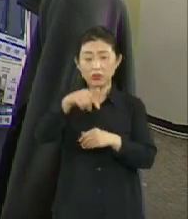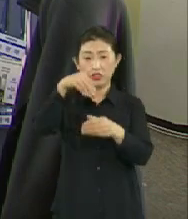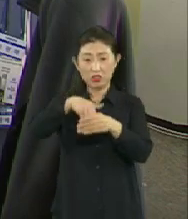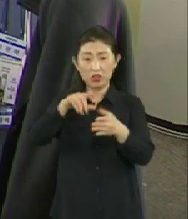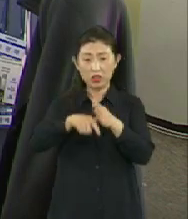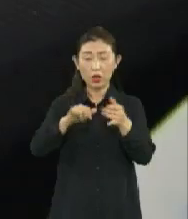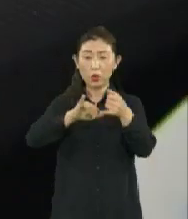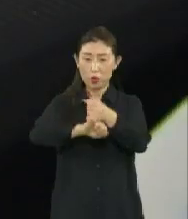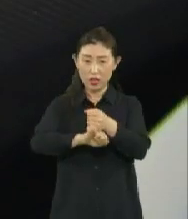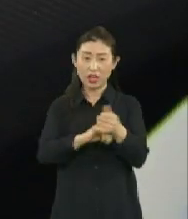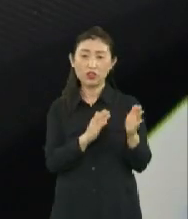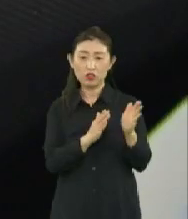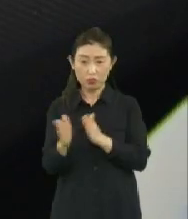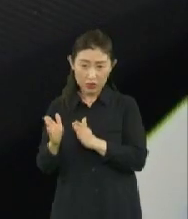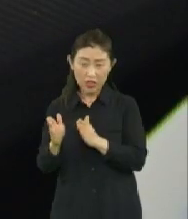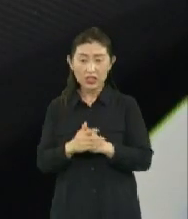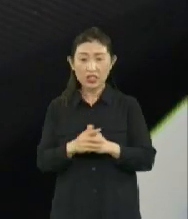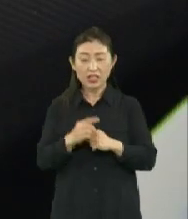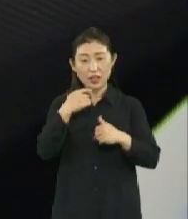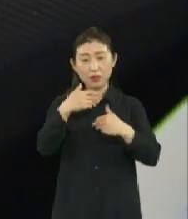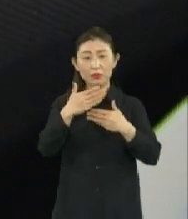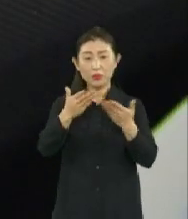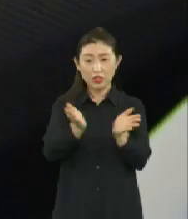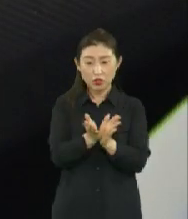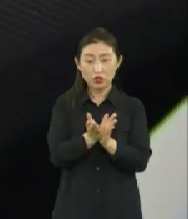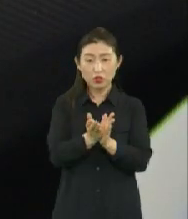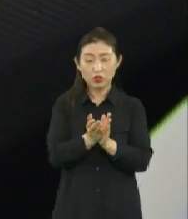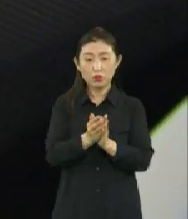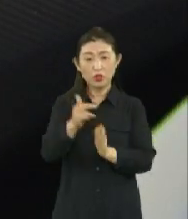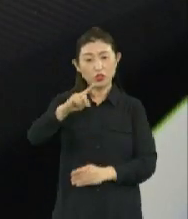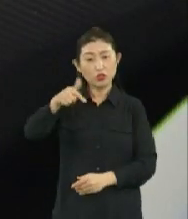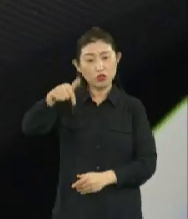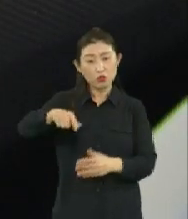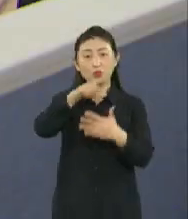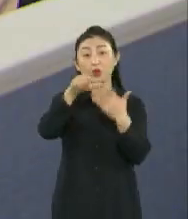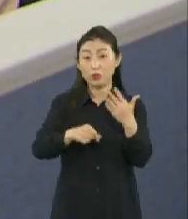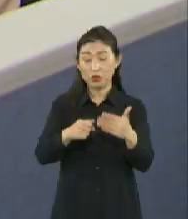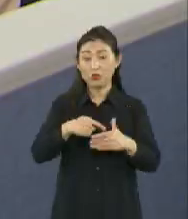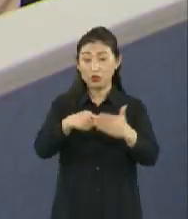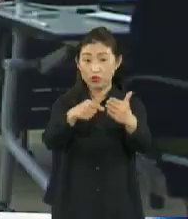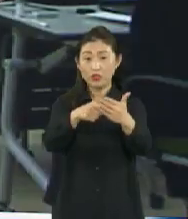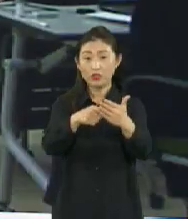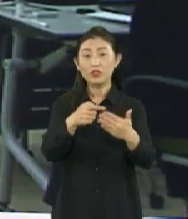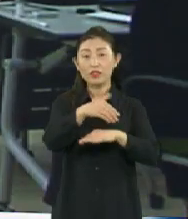지방선거 공약을 꾸리는 민주 직구 프로젝트도 추진하기로 했습니다.